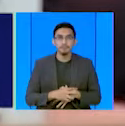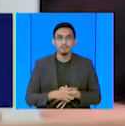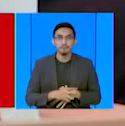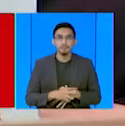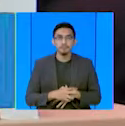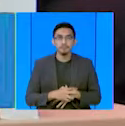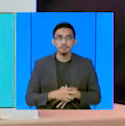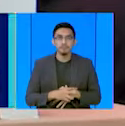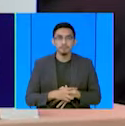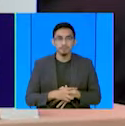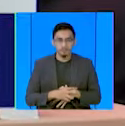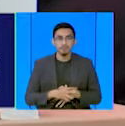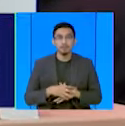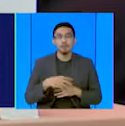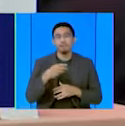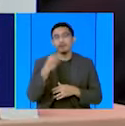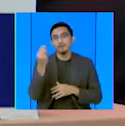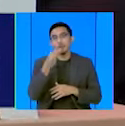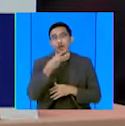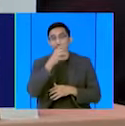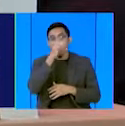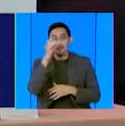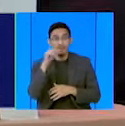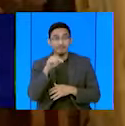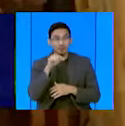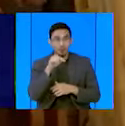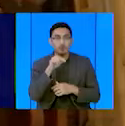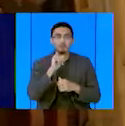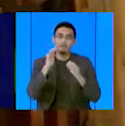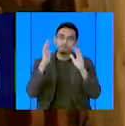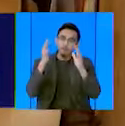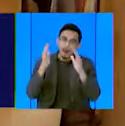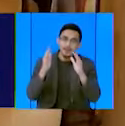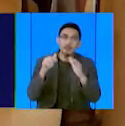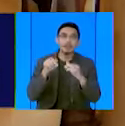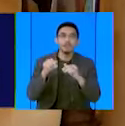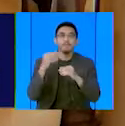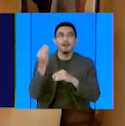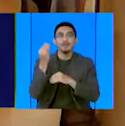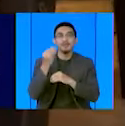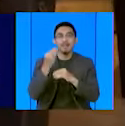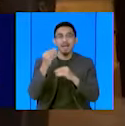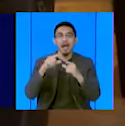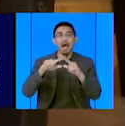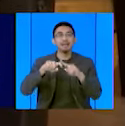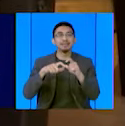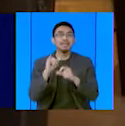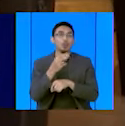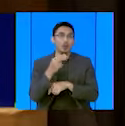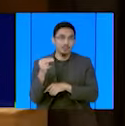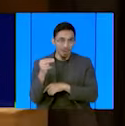Kemenparekraf kembali menggelar Apresiasi Kreasi Indonesia atau AKI 2024 di 12 kabupaten kota di Indonesia termasuk di